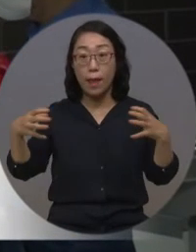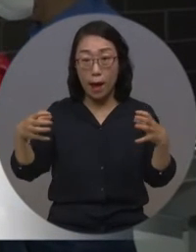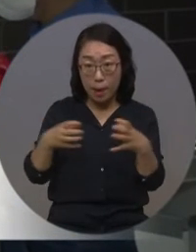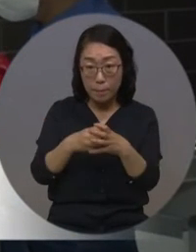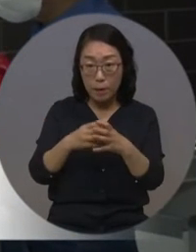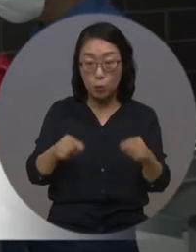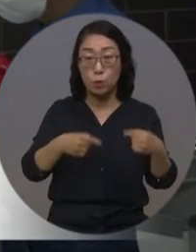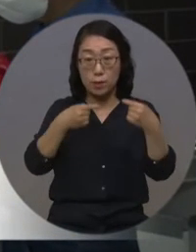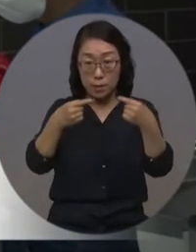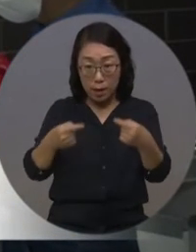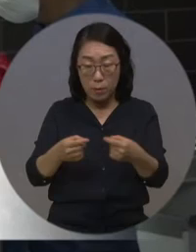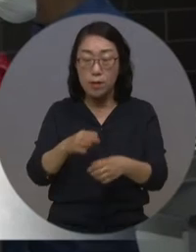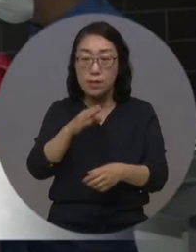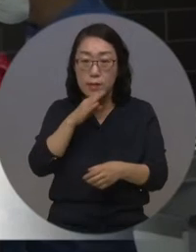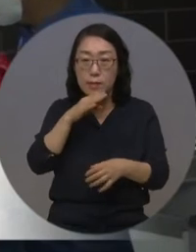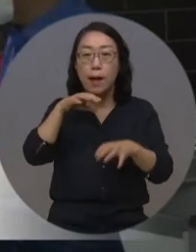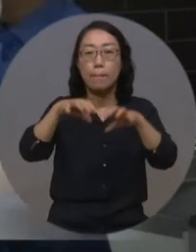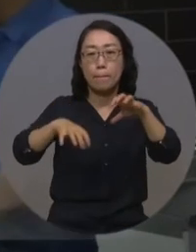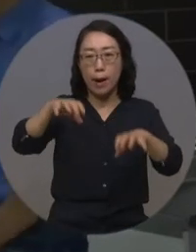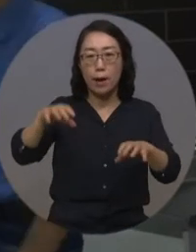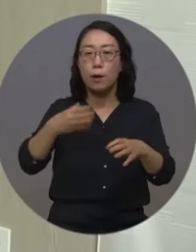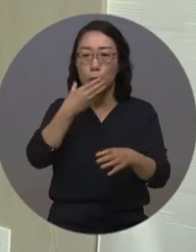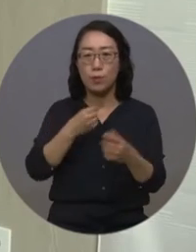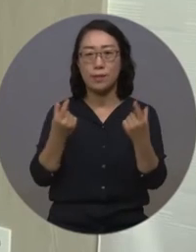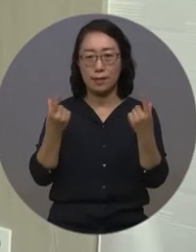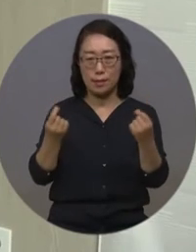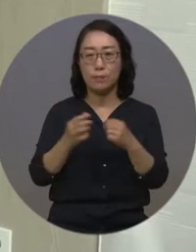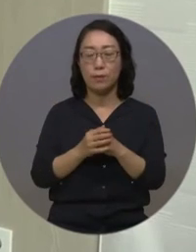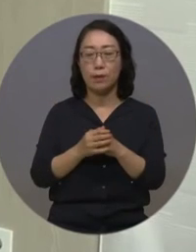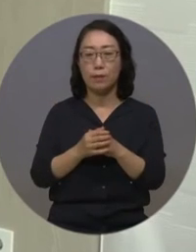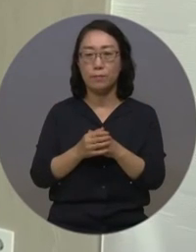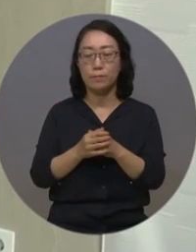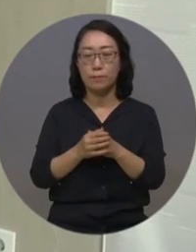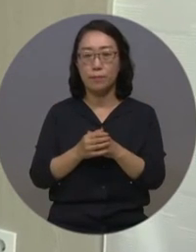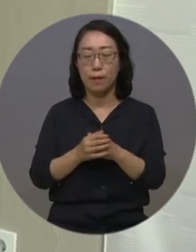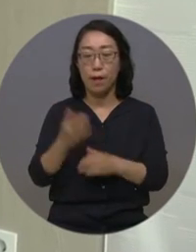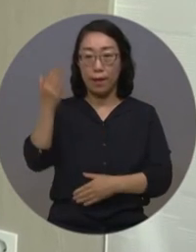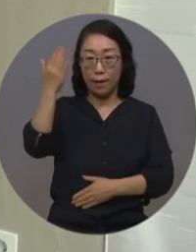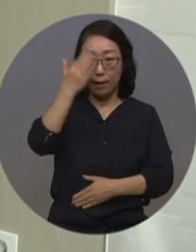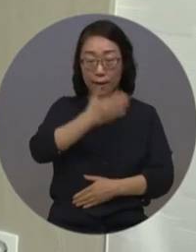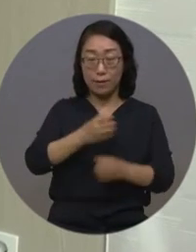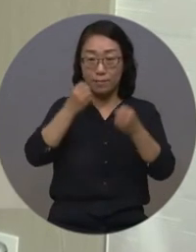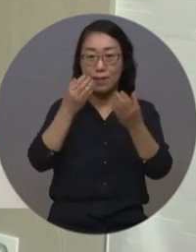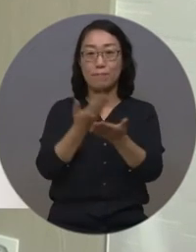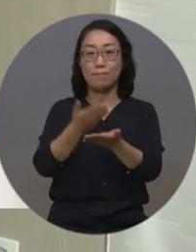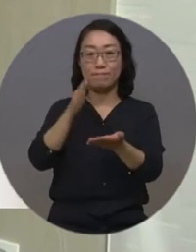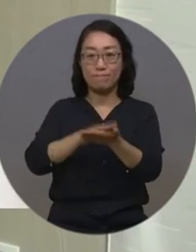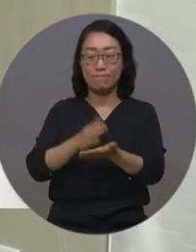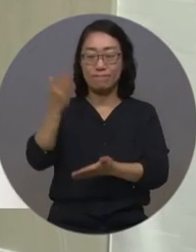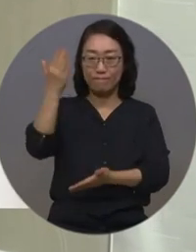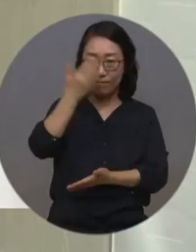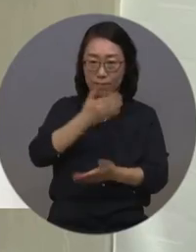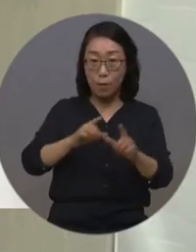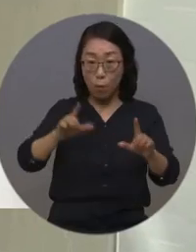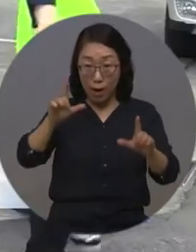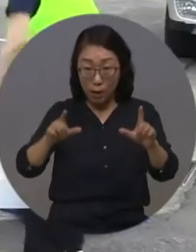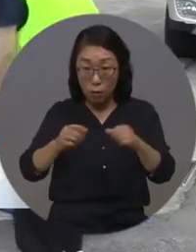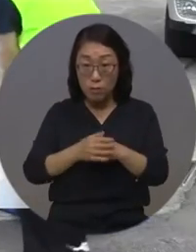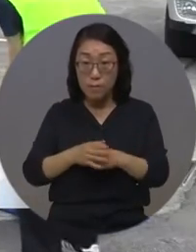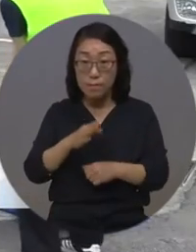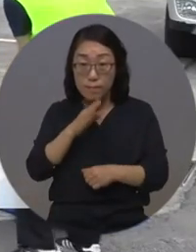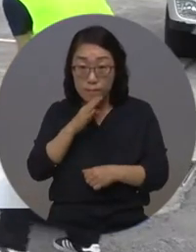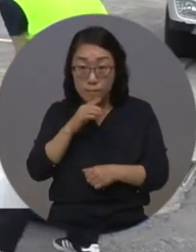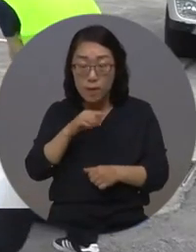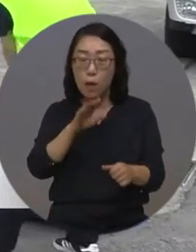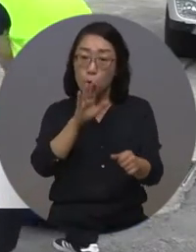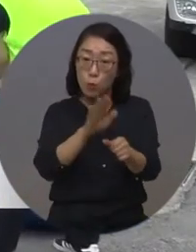직접 참여하는 진정한 마을 복지라 생각합니다. 말끔하게 새 집처럼 바뀐 주거 환경 개선 작업은